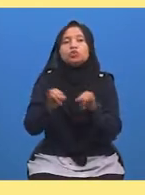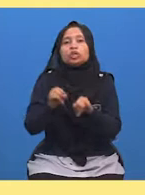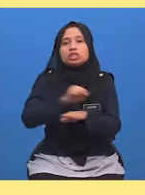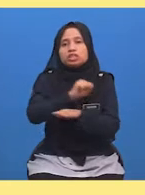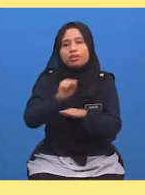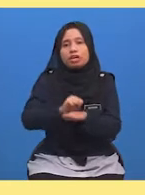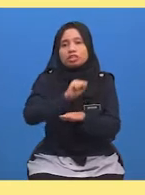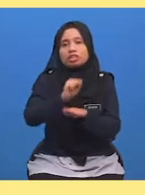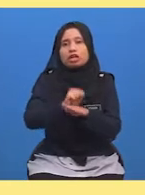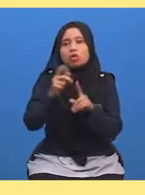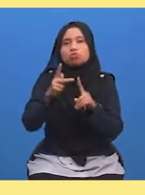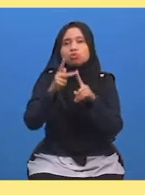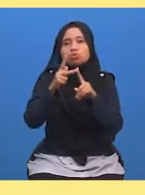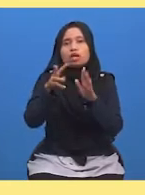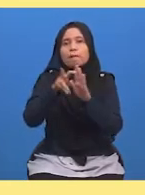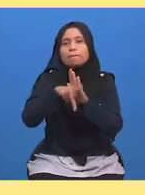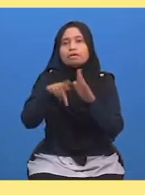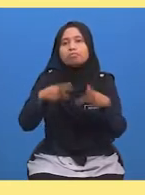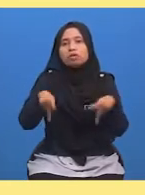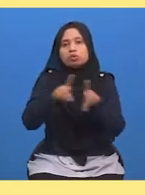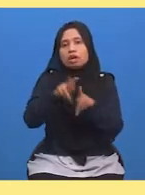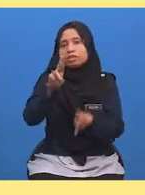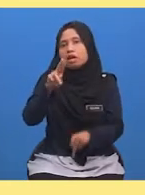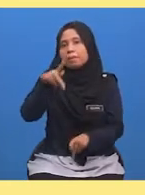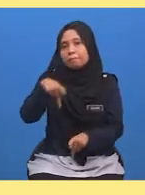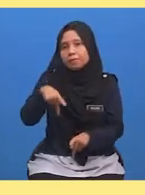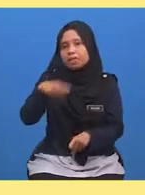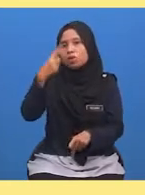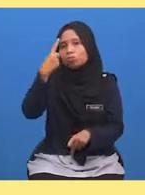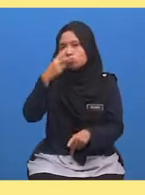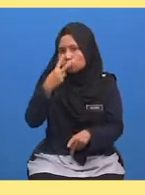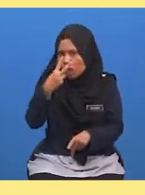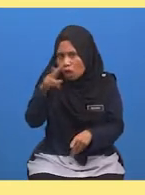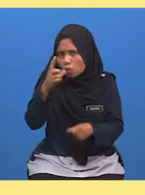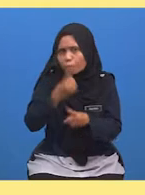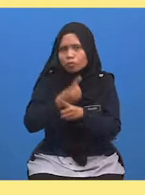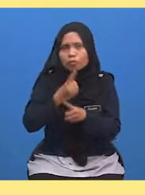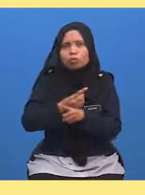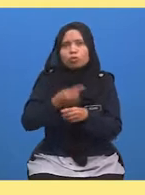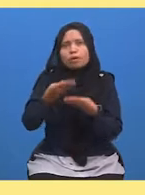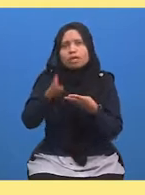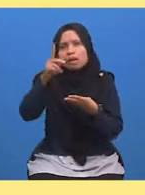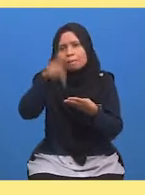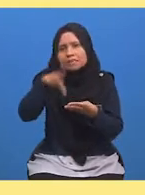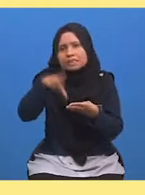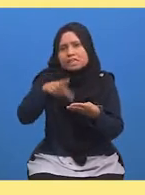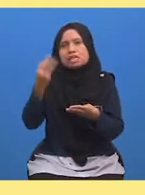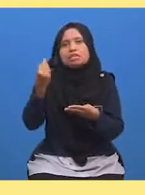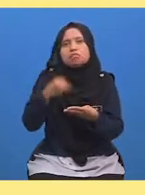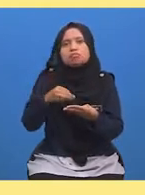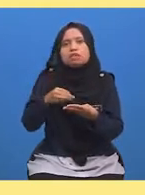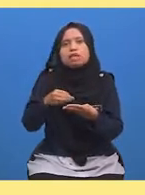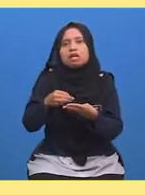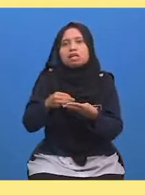juga syarikat-syarikat khusus memerlukan rancangan perniagaan untuk diteliti bagi